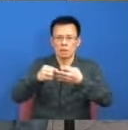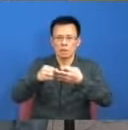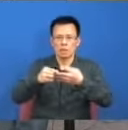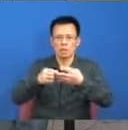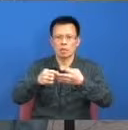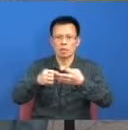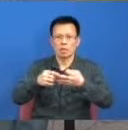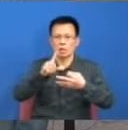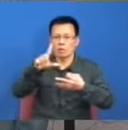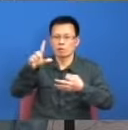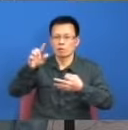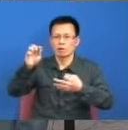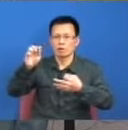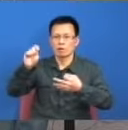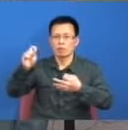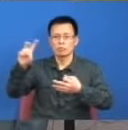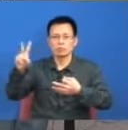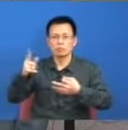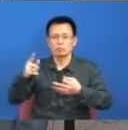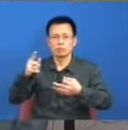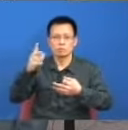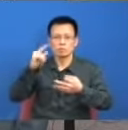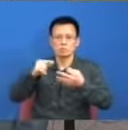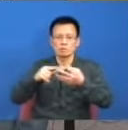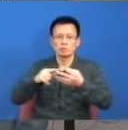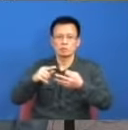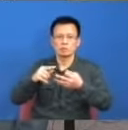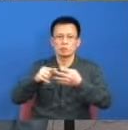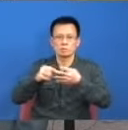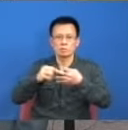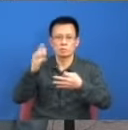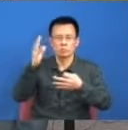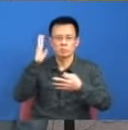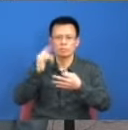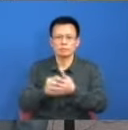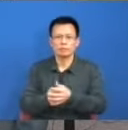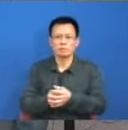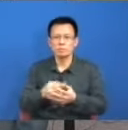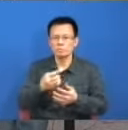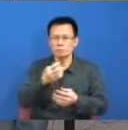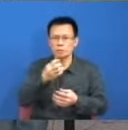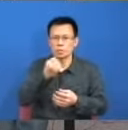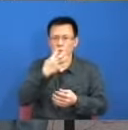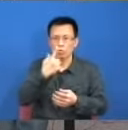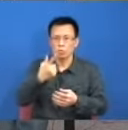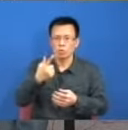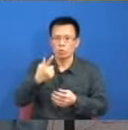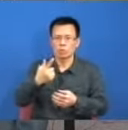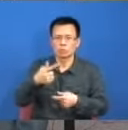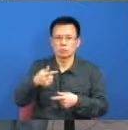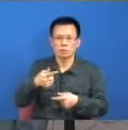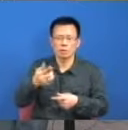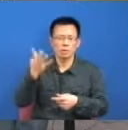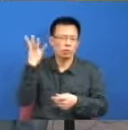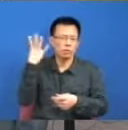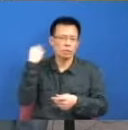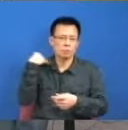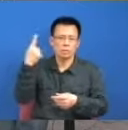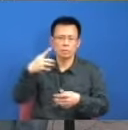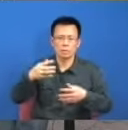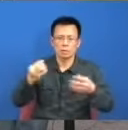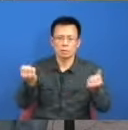劉瑞兆咧就係亦都自己咧經歷過好多呢大嘅場面啦。咁喺香港咧，呢啲咁樣嘅係尋日咁嘅事故，咁對